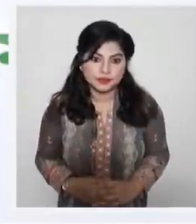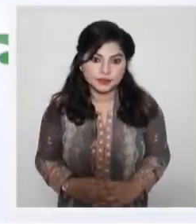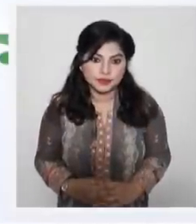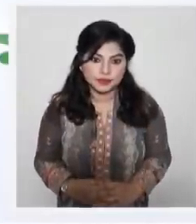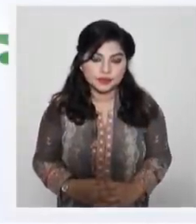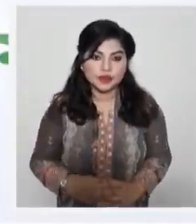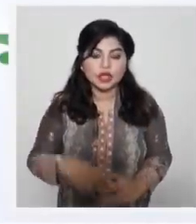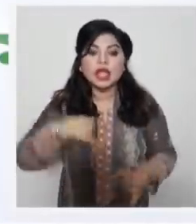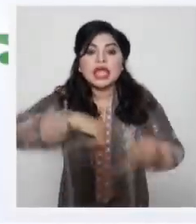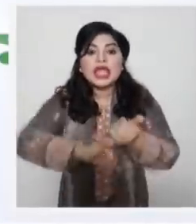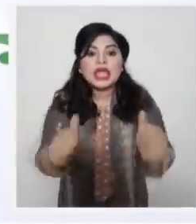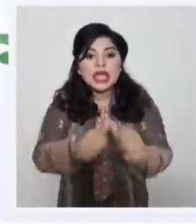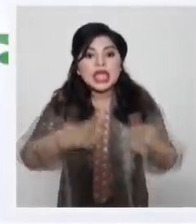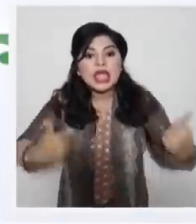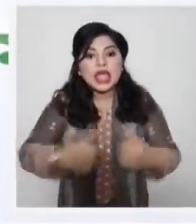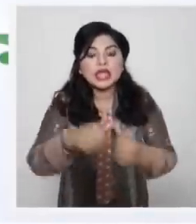715,534 জন।